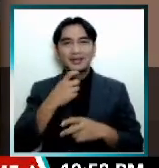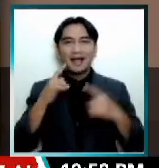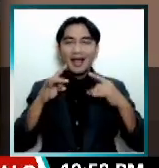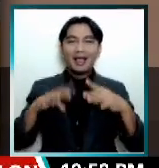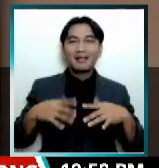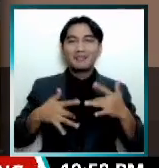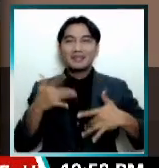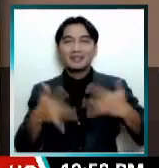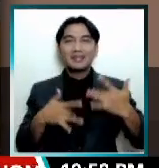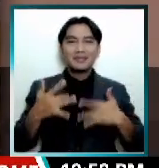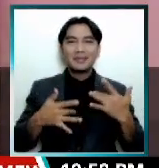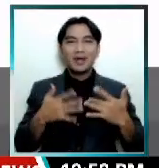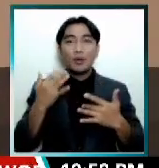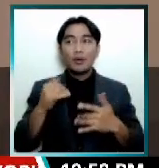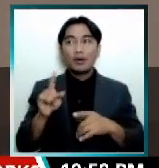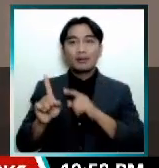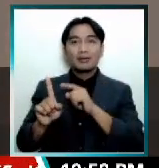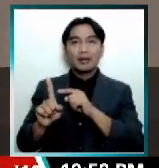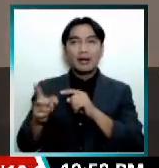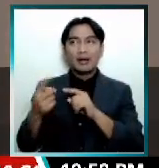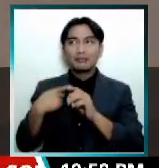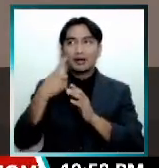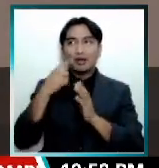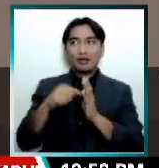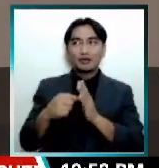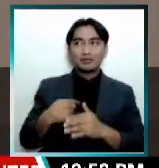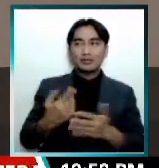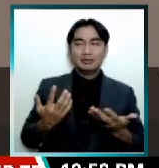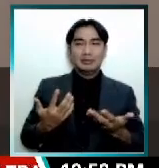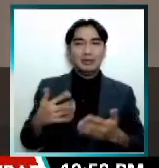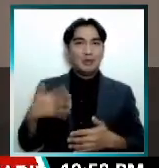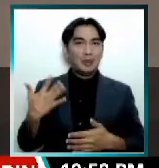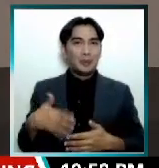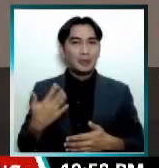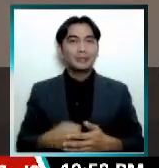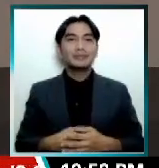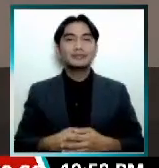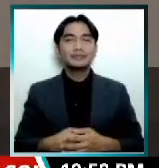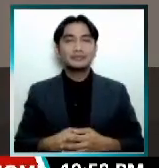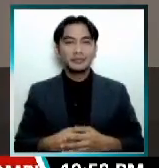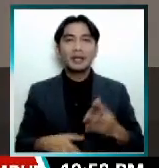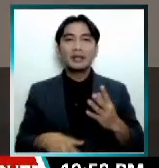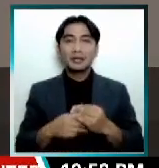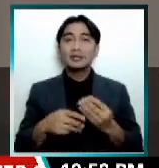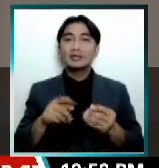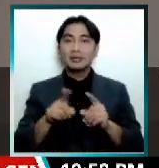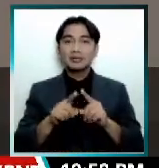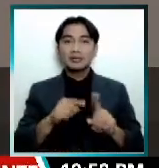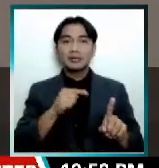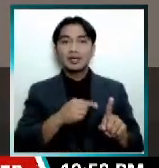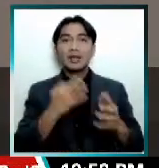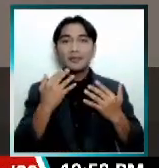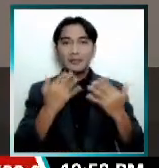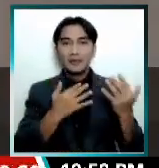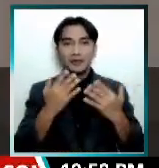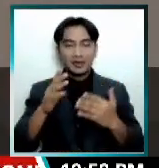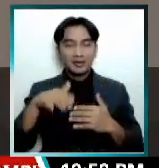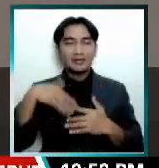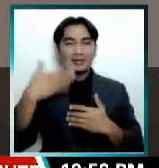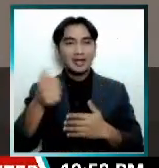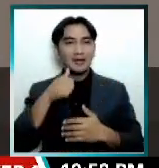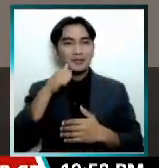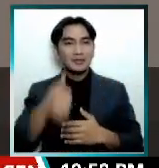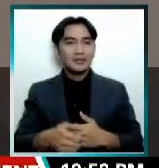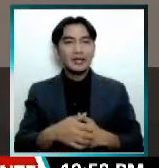that Taylor Swift noticed me. Isa rin pala itong birthday gift dahil birthday ni Maria kinabukasan. Sobrang excited na raw